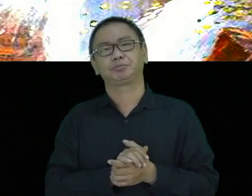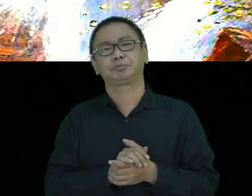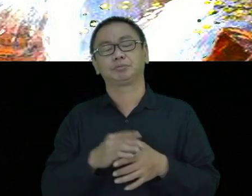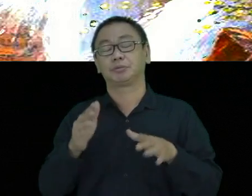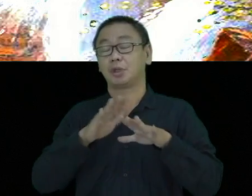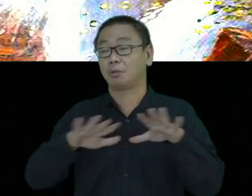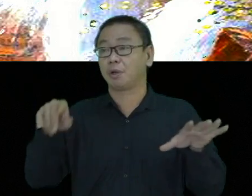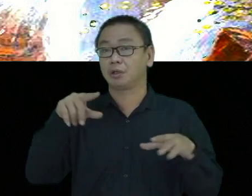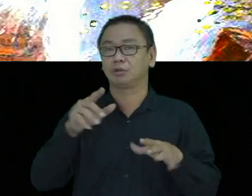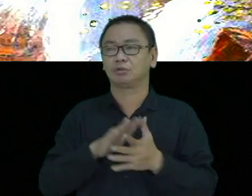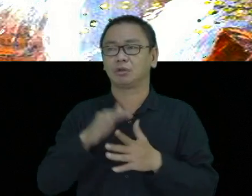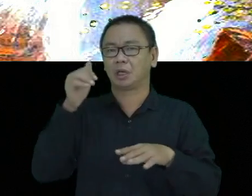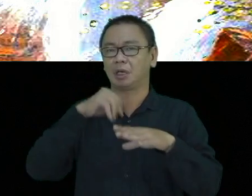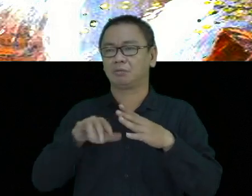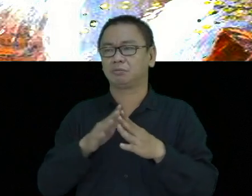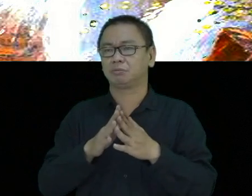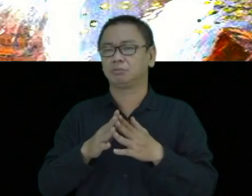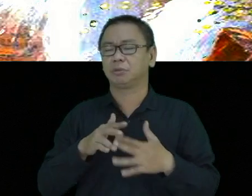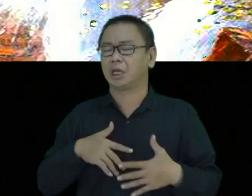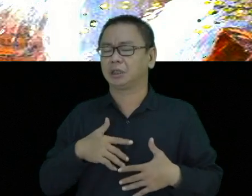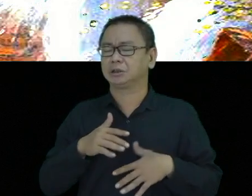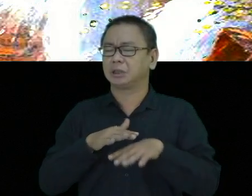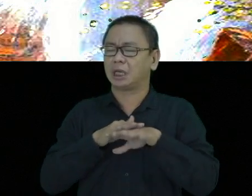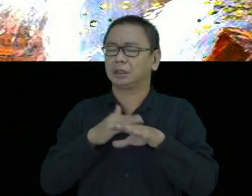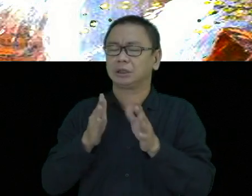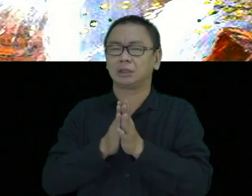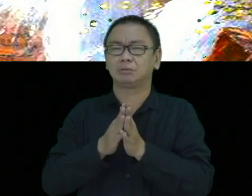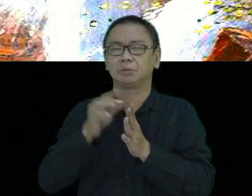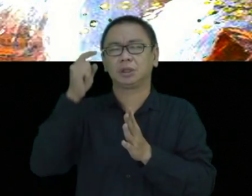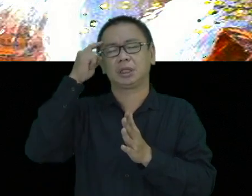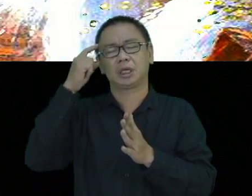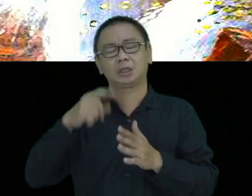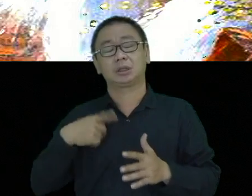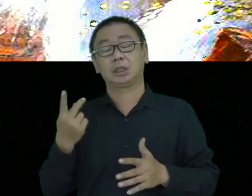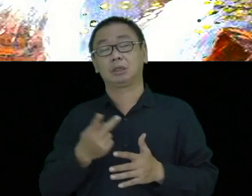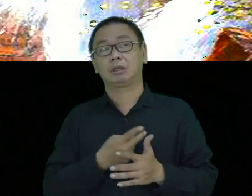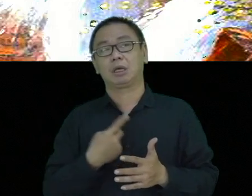itu ada di dalam perasaan dan pikiran kita.